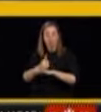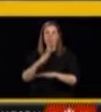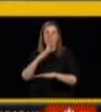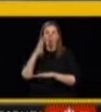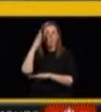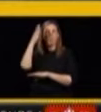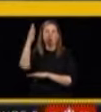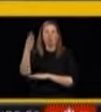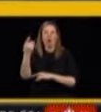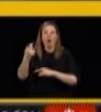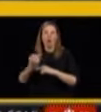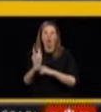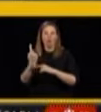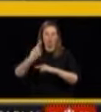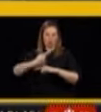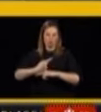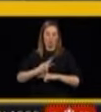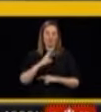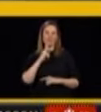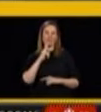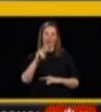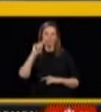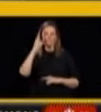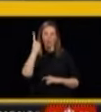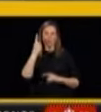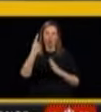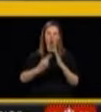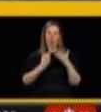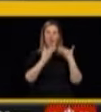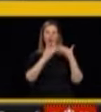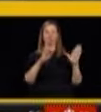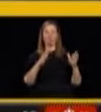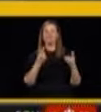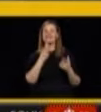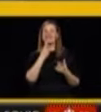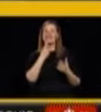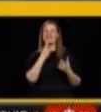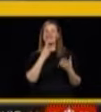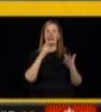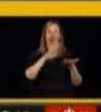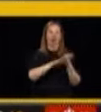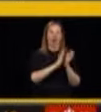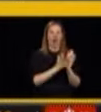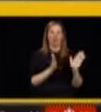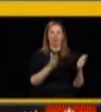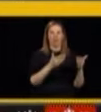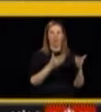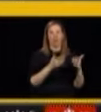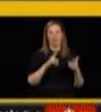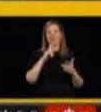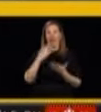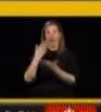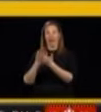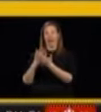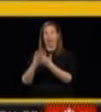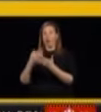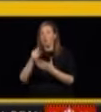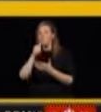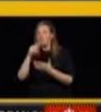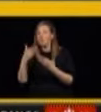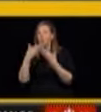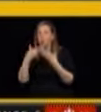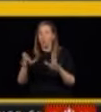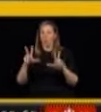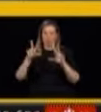les entreprises. Donc, pour l'instant, pas question à court terme de réouvrir les écoles. Donc, je